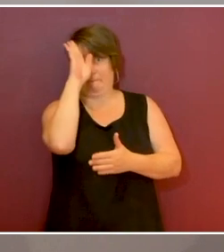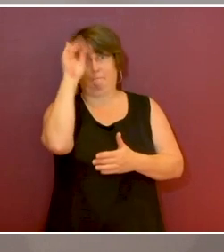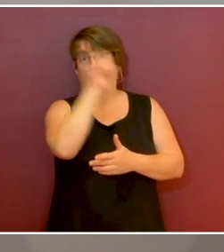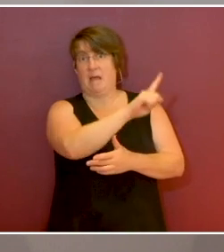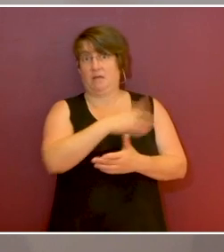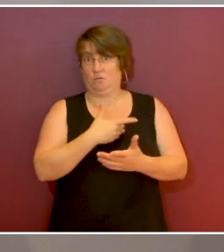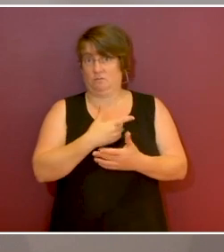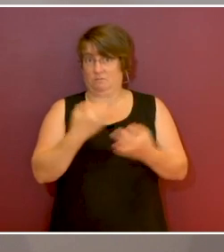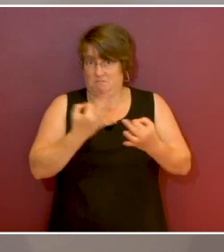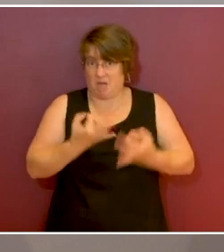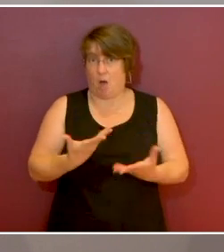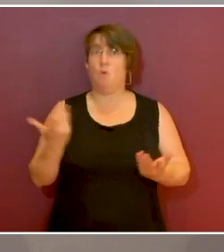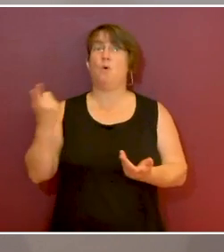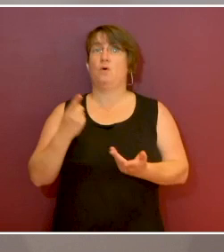Richtung.